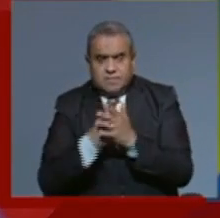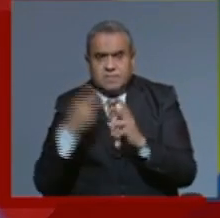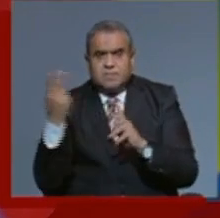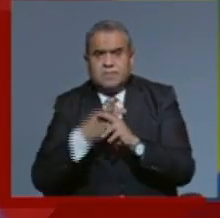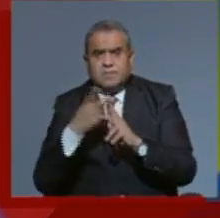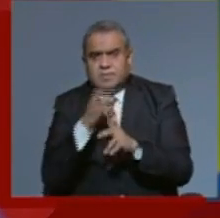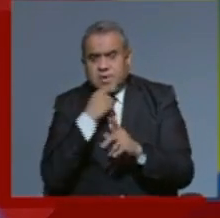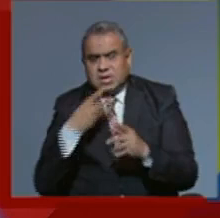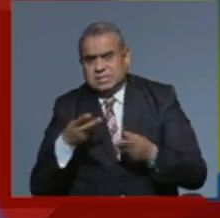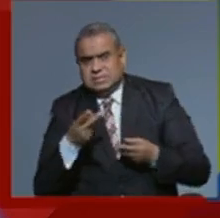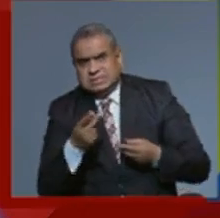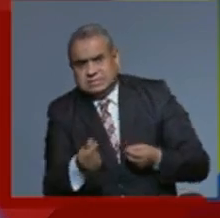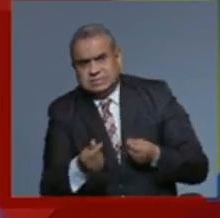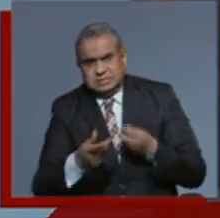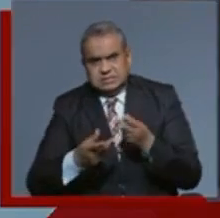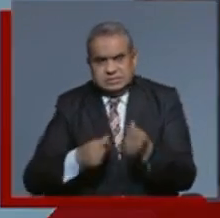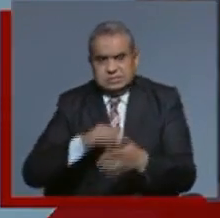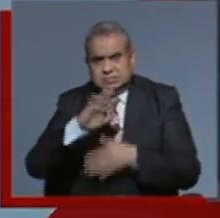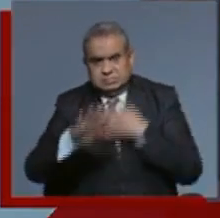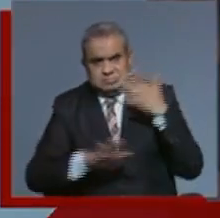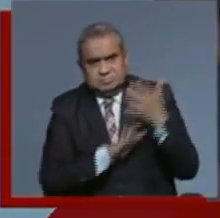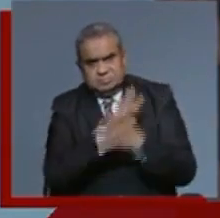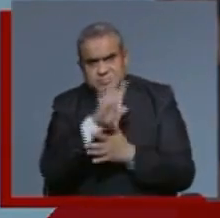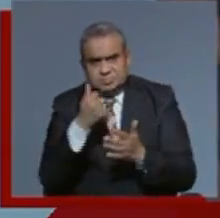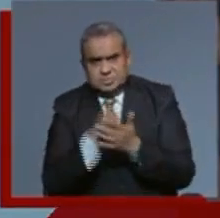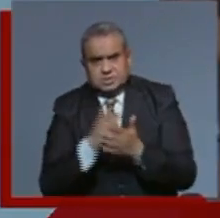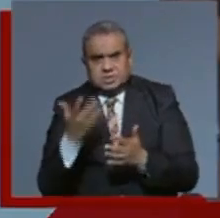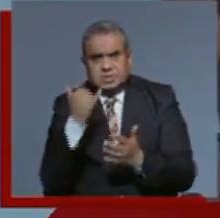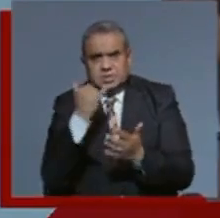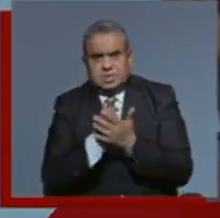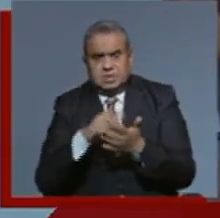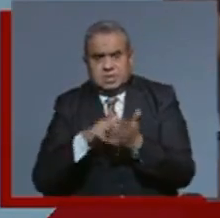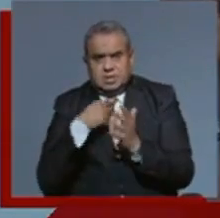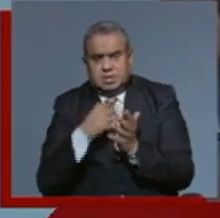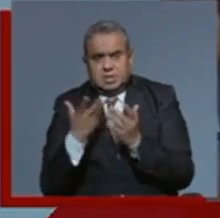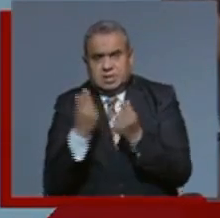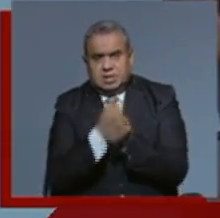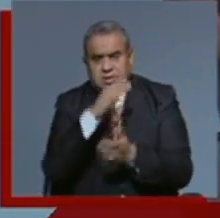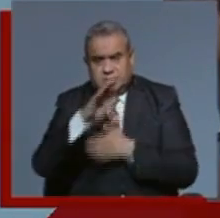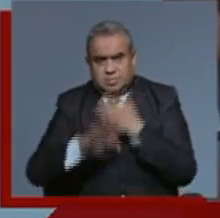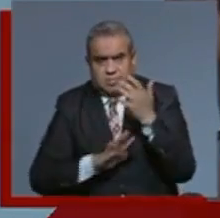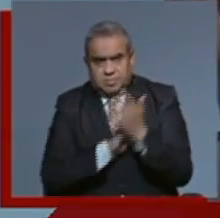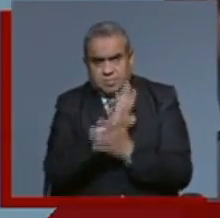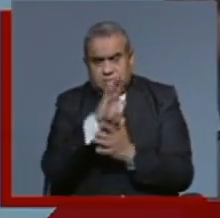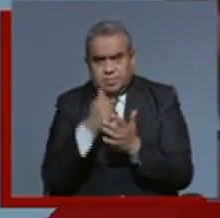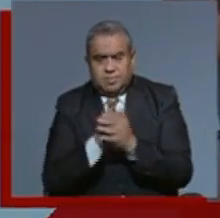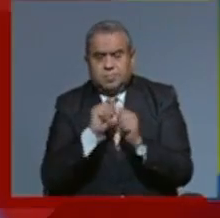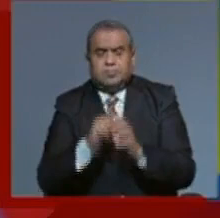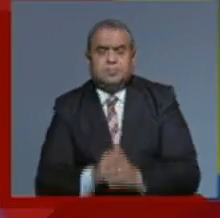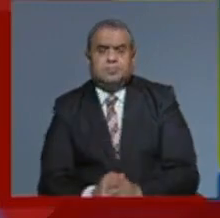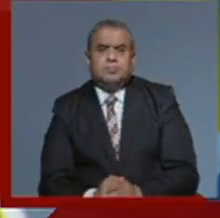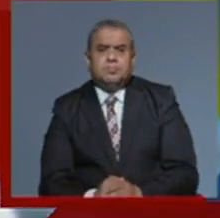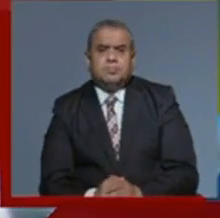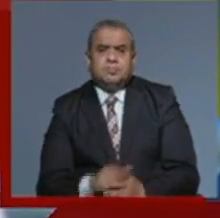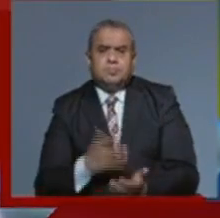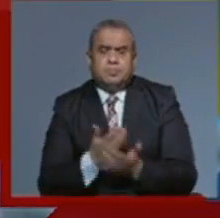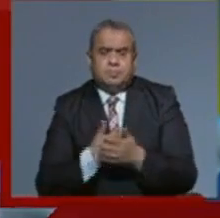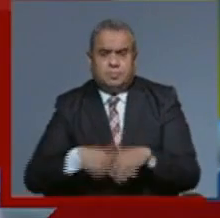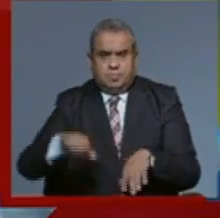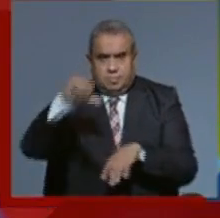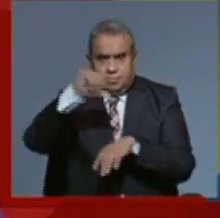شعوبنا، وقد أقيمت العلاقات التي تمكنت